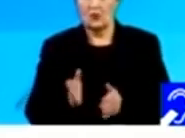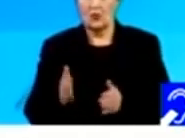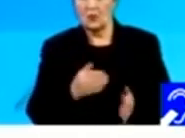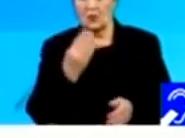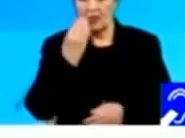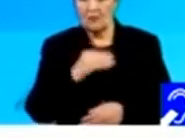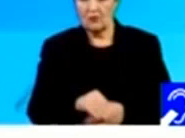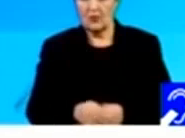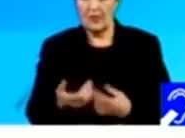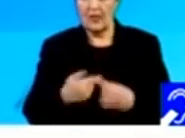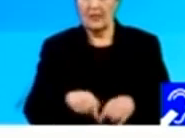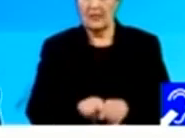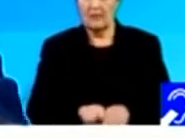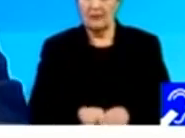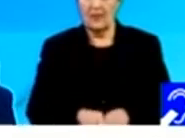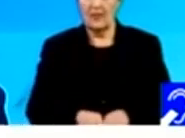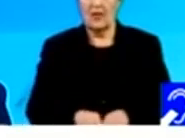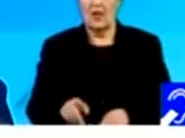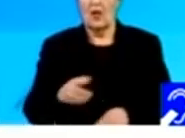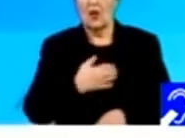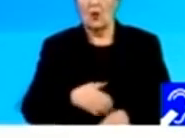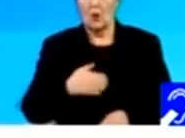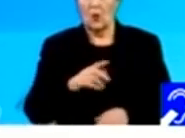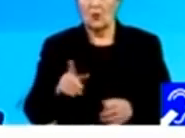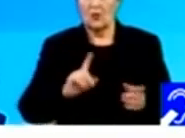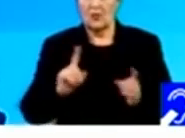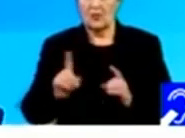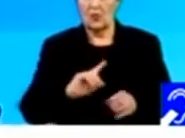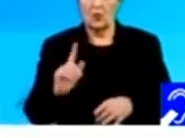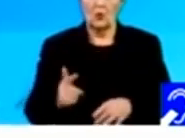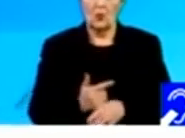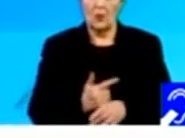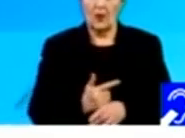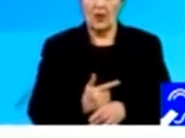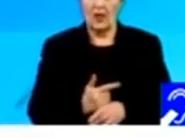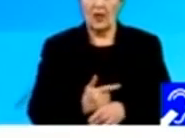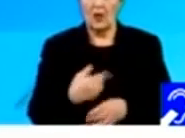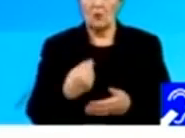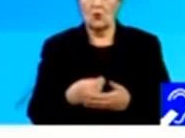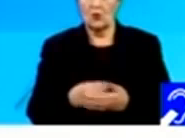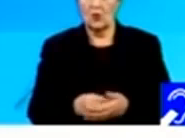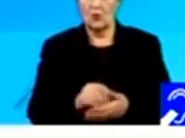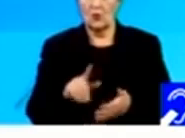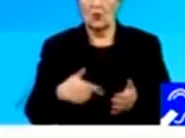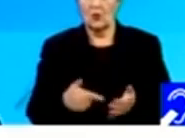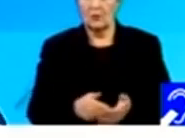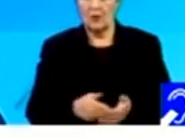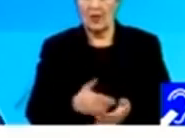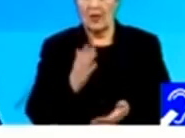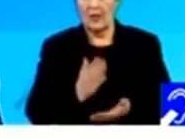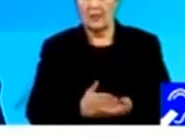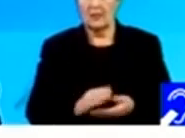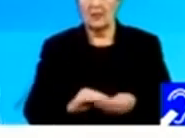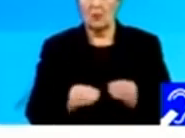eficient, riguros, astfel încât să contribuie la suplimentarea și chiar dublarea bugetului municipal. Bineînțeles, există